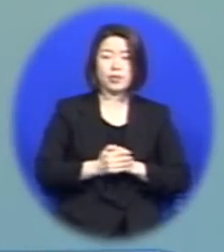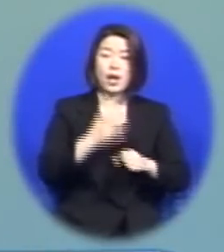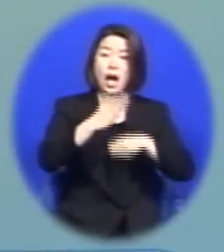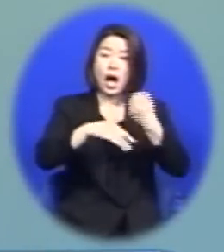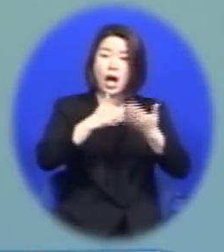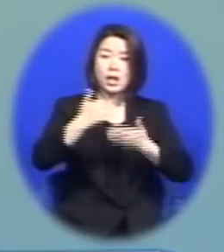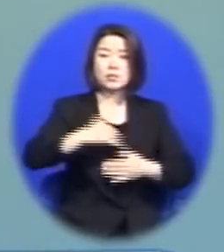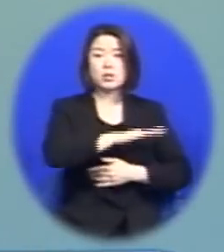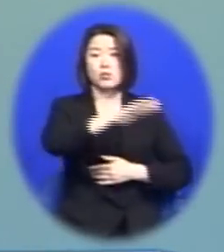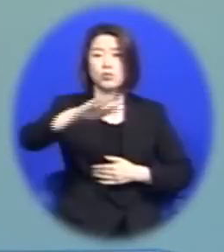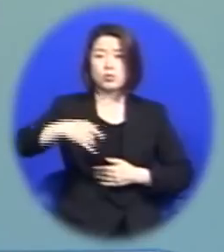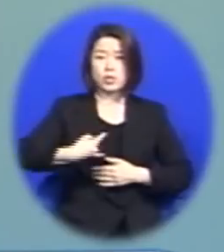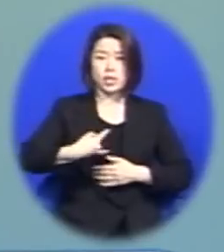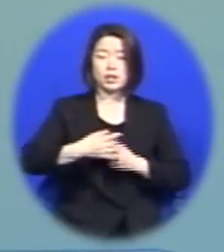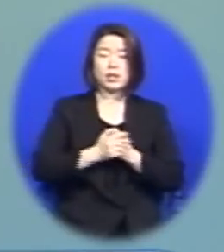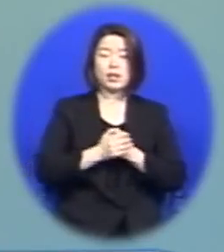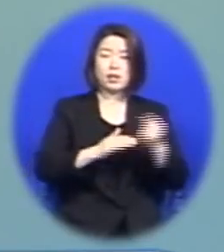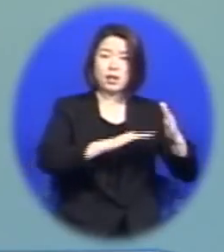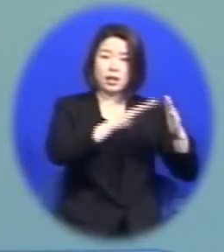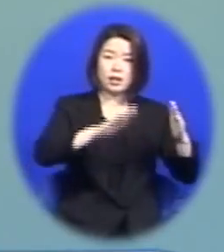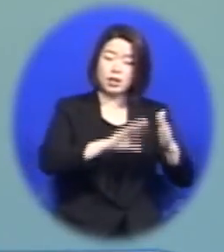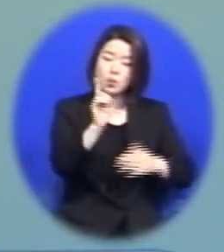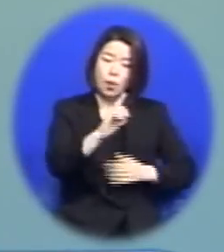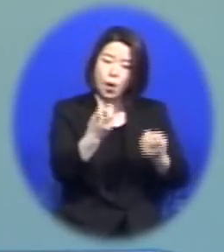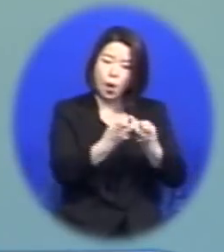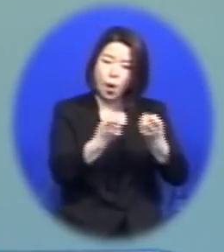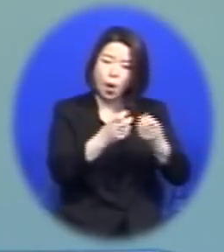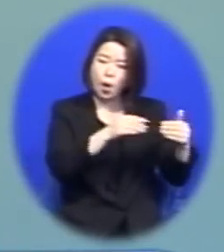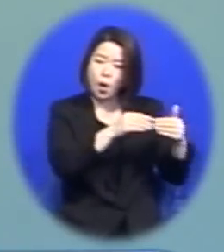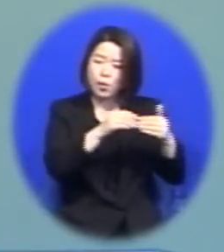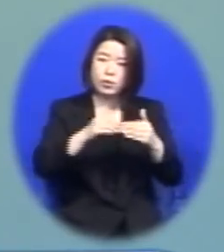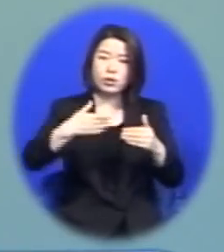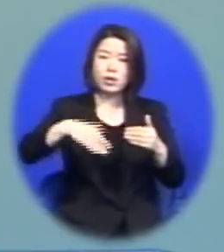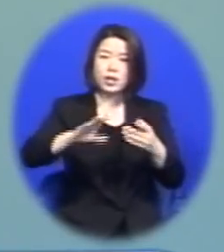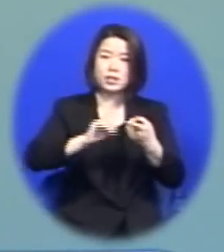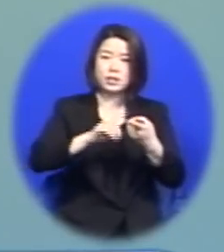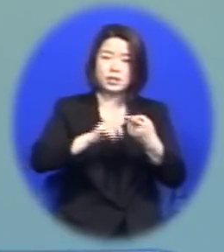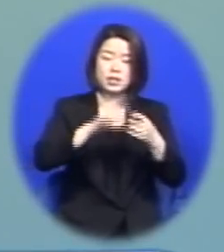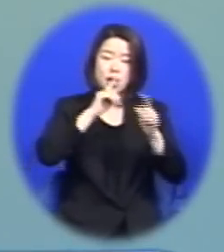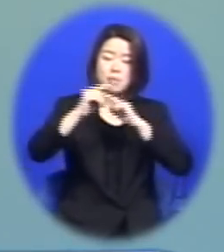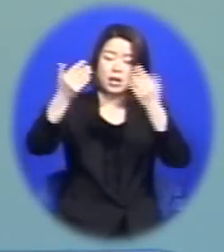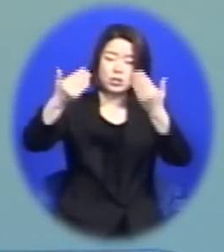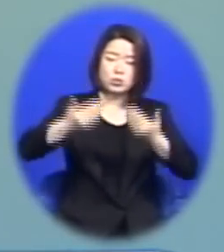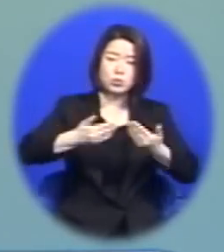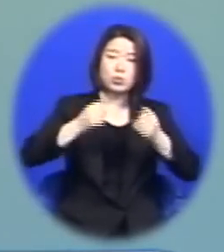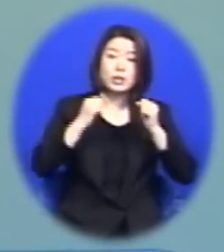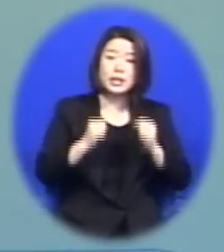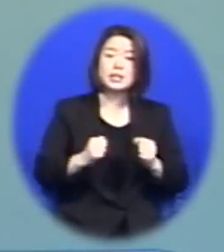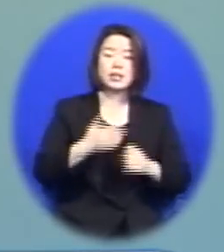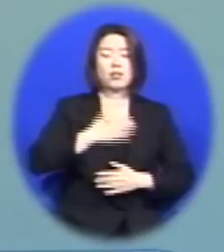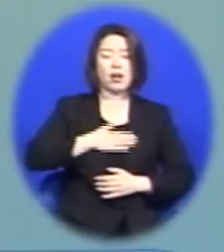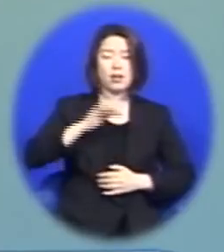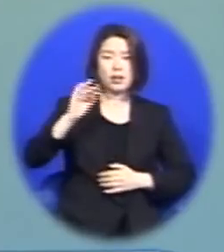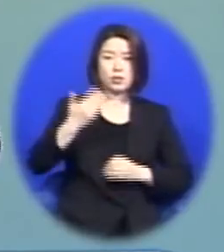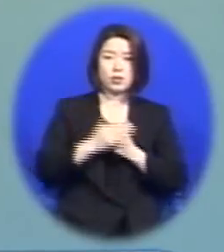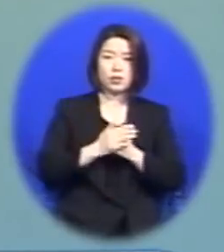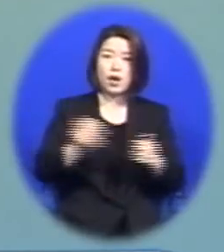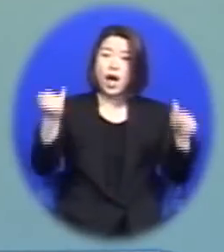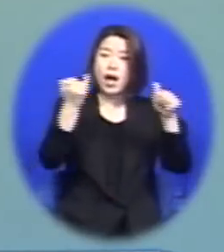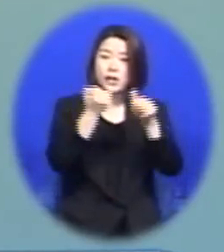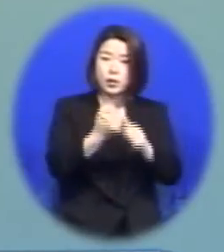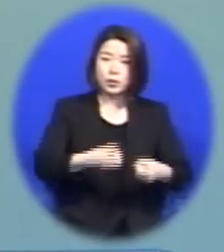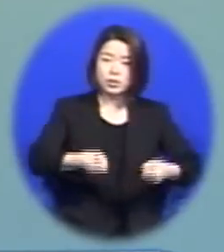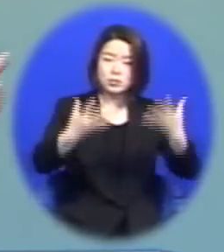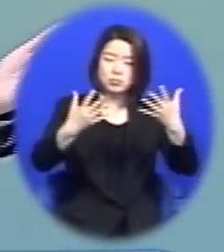하나님이 우리의 가정을 어떻게 꾸려 가는지에 대해서 말씀을 주고 계시다는 것을 알아야 되요 결혼 식만